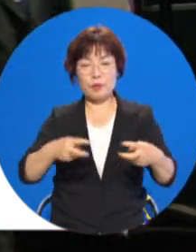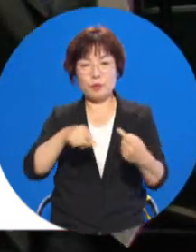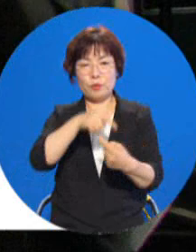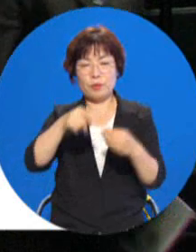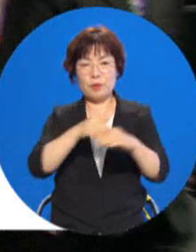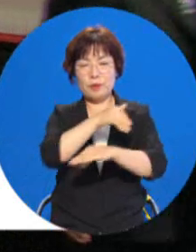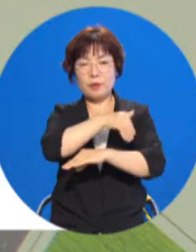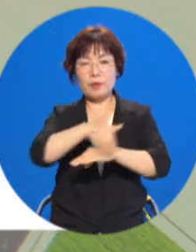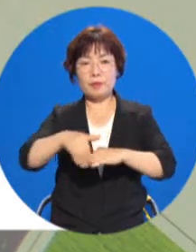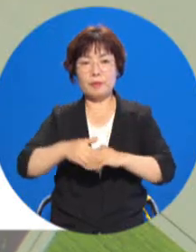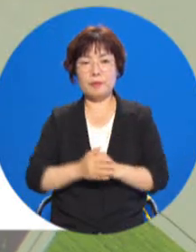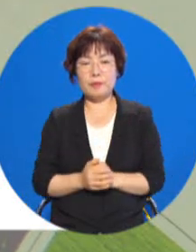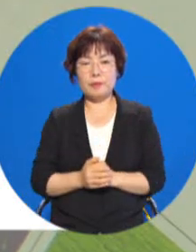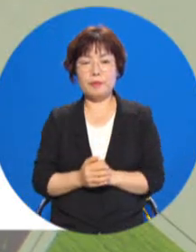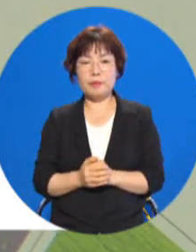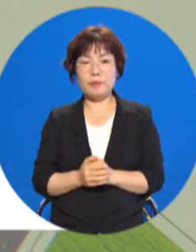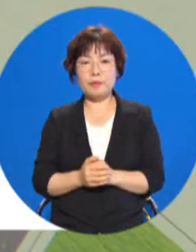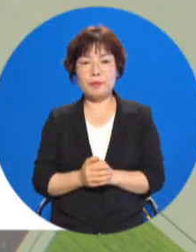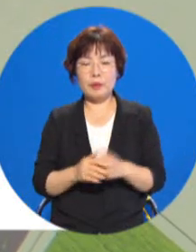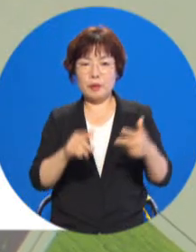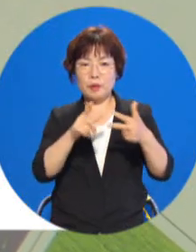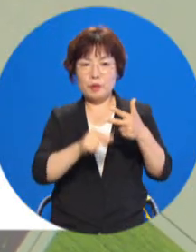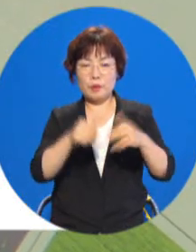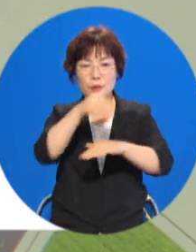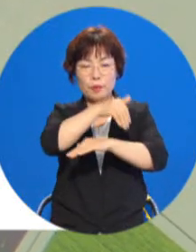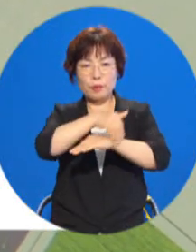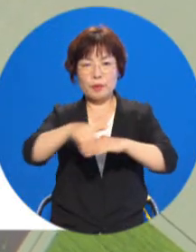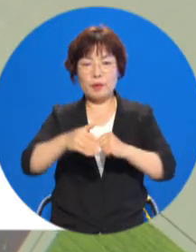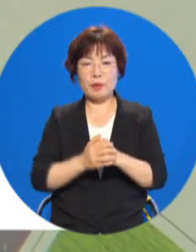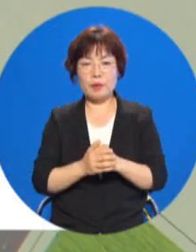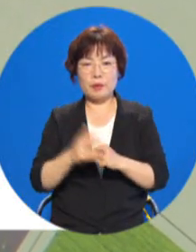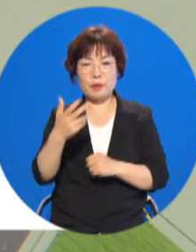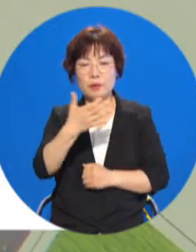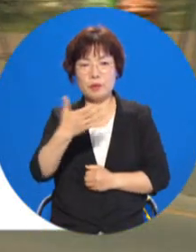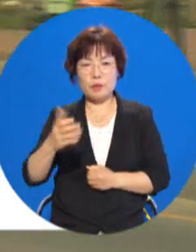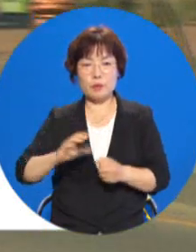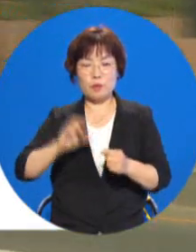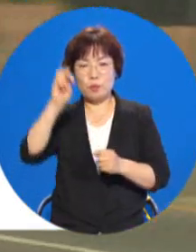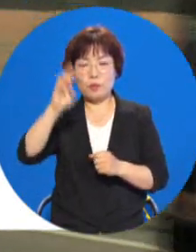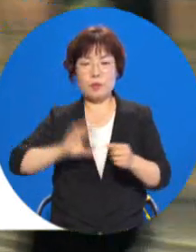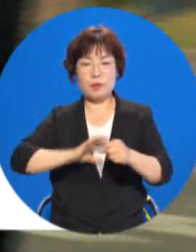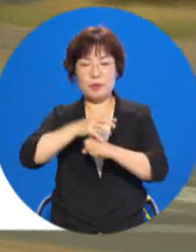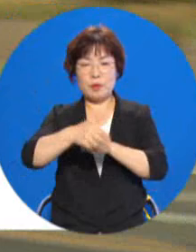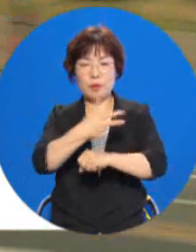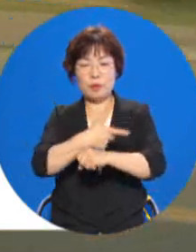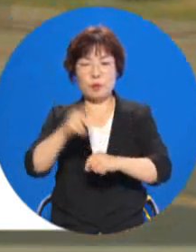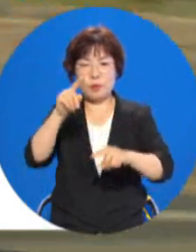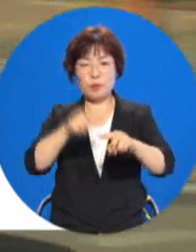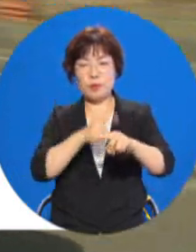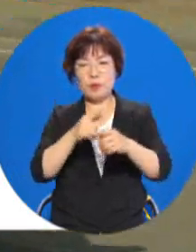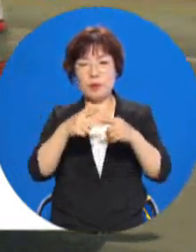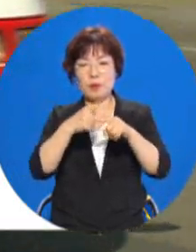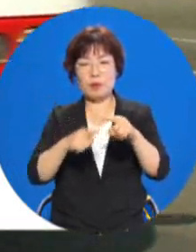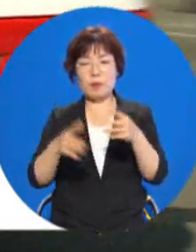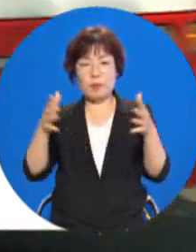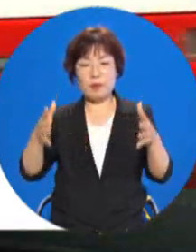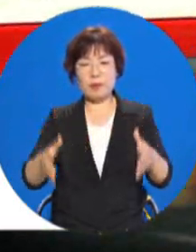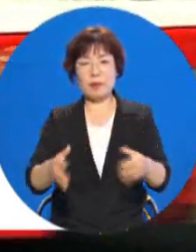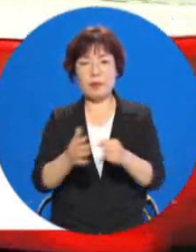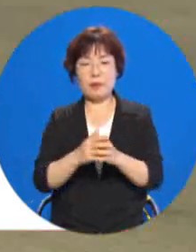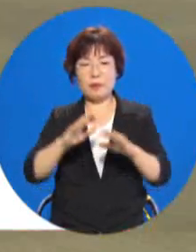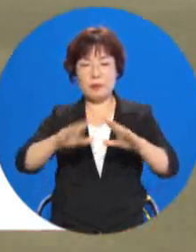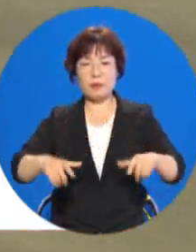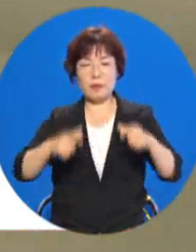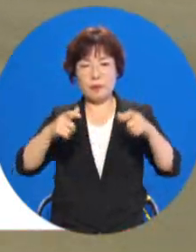운영됩니다. 전라남도는 오는 7월 개최 예정인 2019 광주 세계수영선수권대회 기간 동안